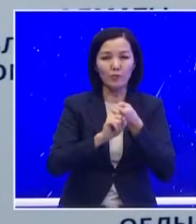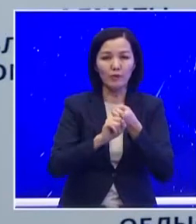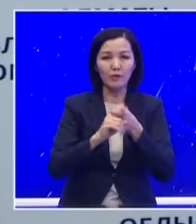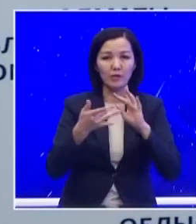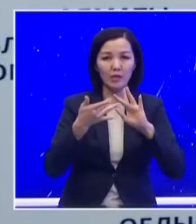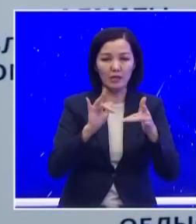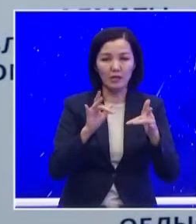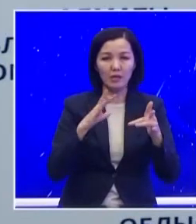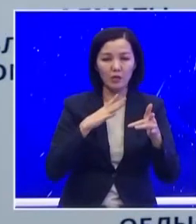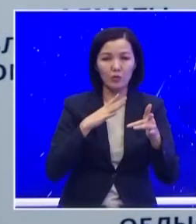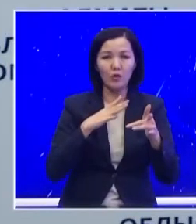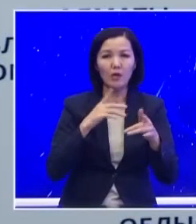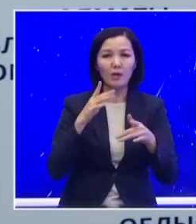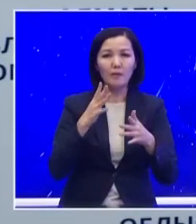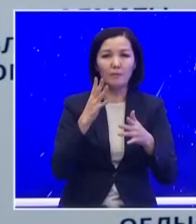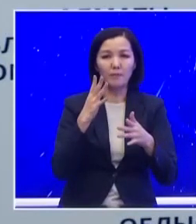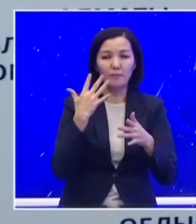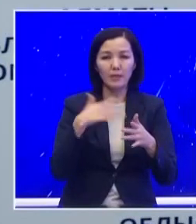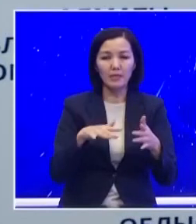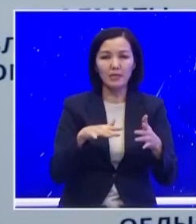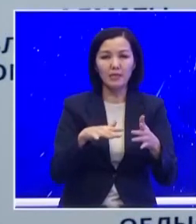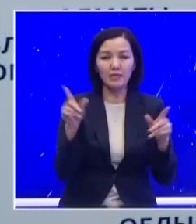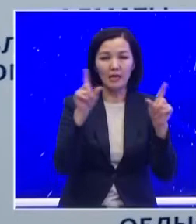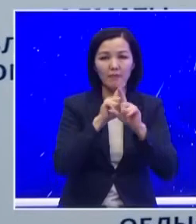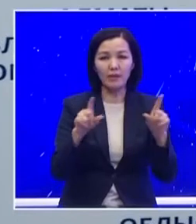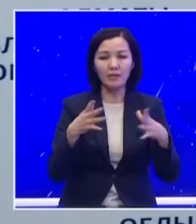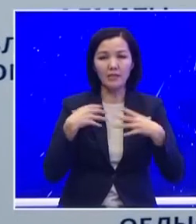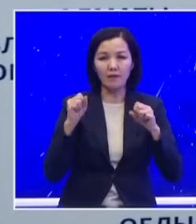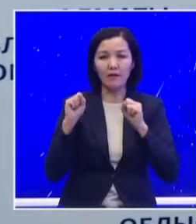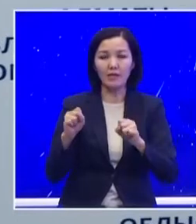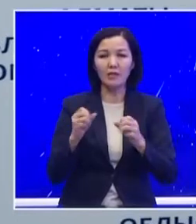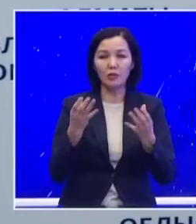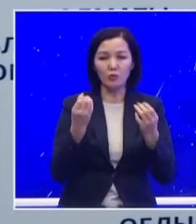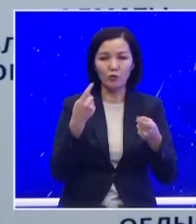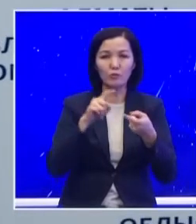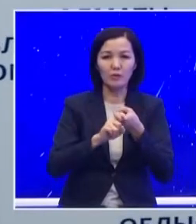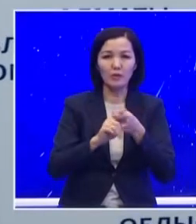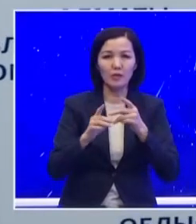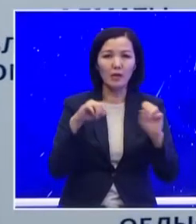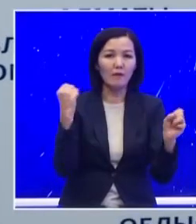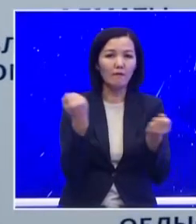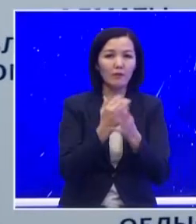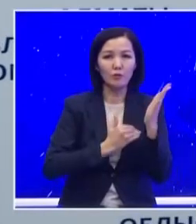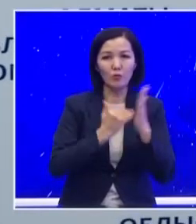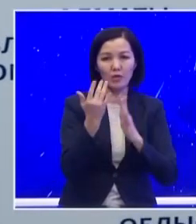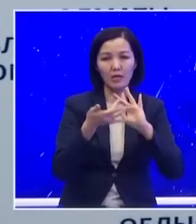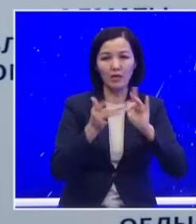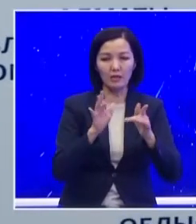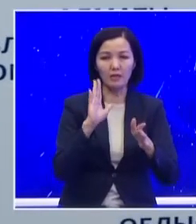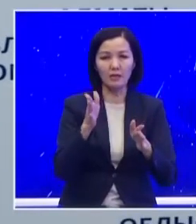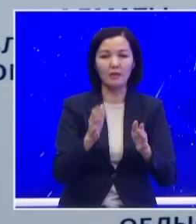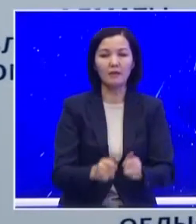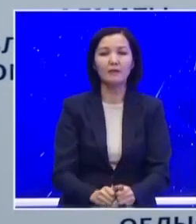технологии. И более 50 объектов здравоохранения тоже получат передовые услуги